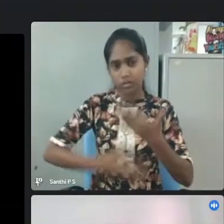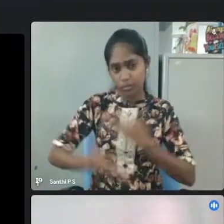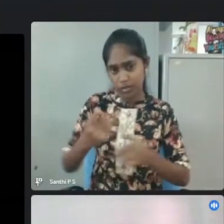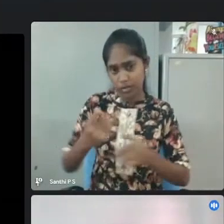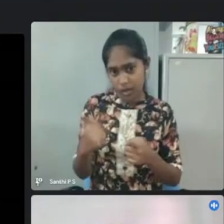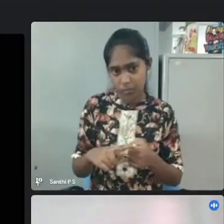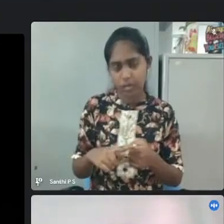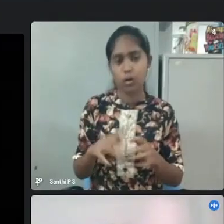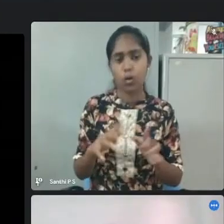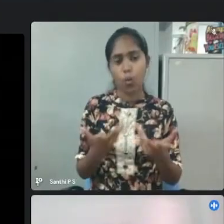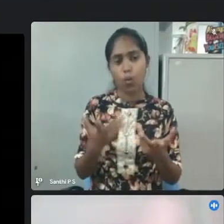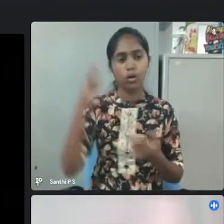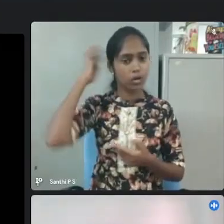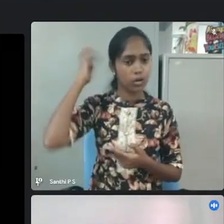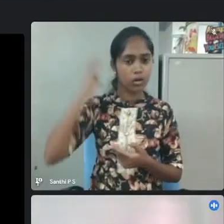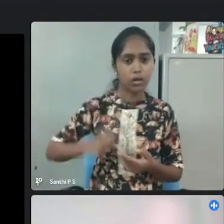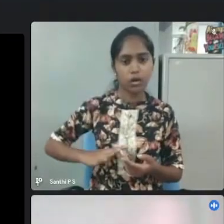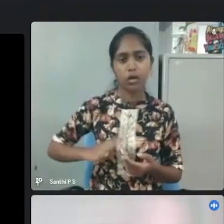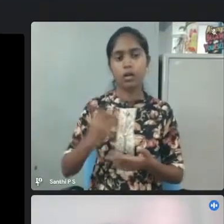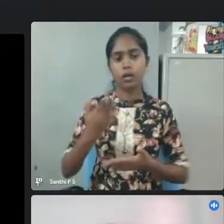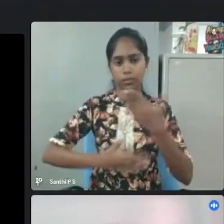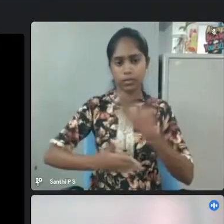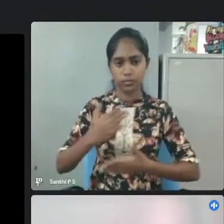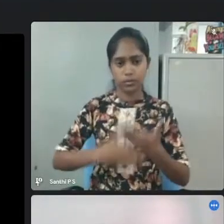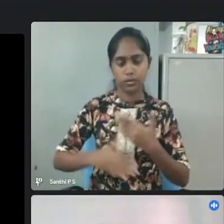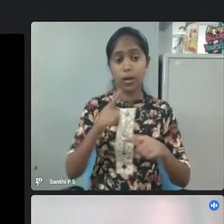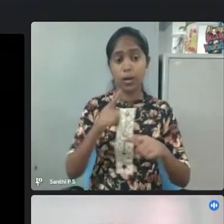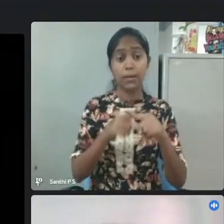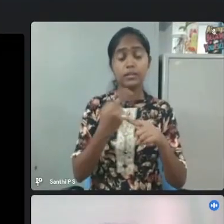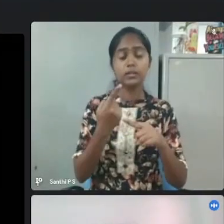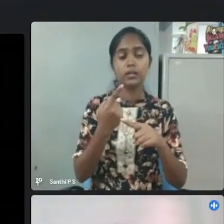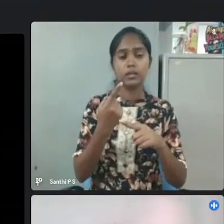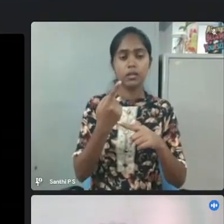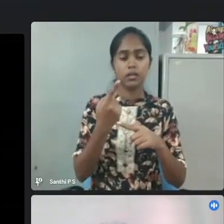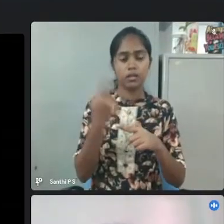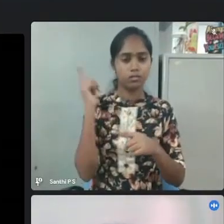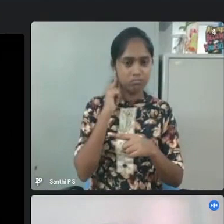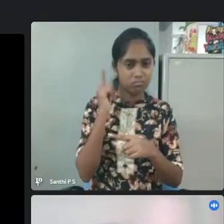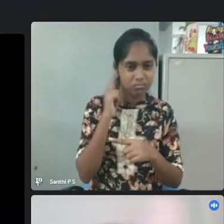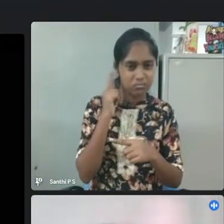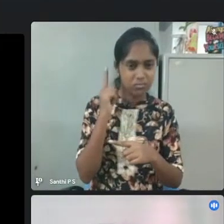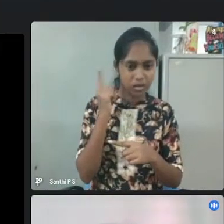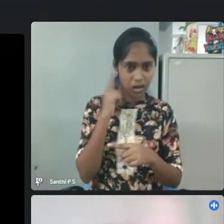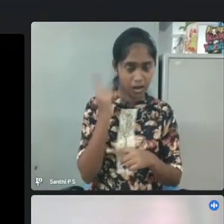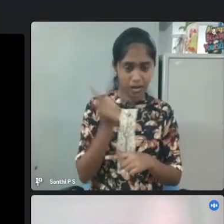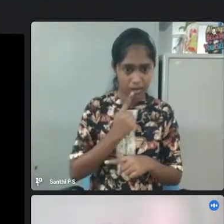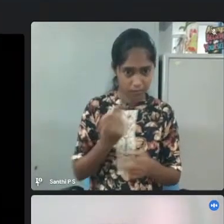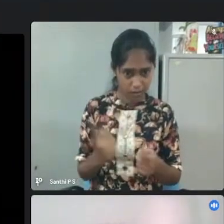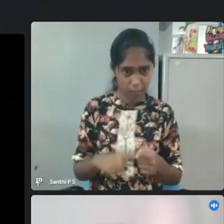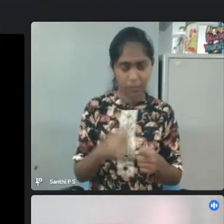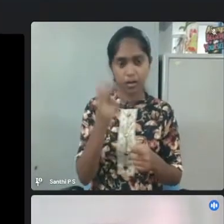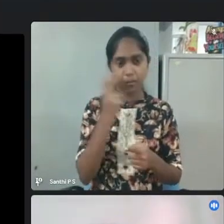ഭിന്നശേഷികൾ നമ്മൾക്ക് കാഴ്ച പരിമിതികൾ, സംസാര പരിമിതികൾ, കേൾവി പരിമിതികൾ എന്നിവയെല്ലാം